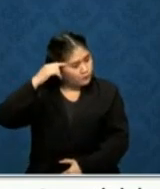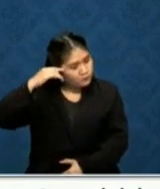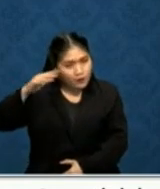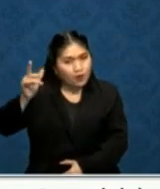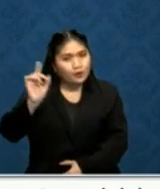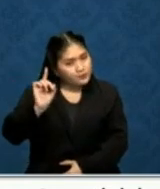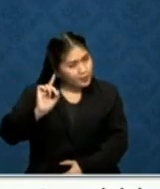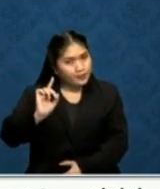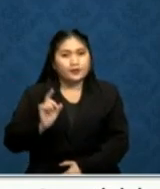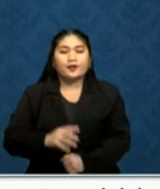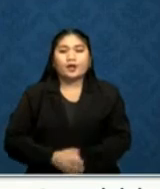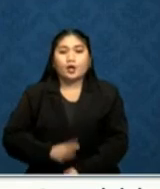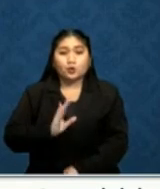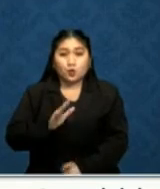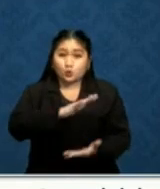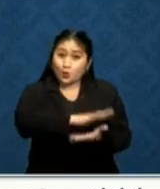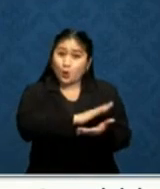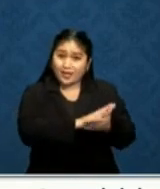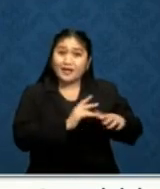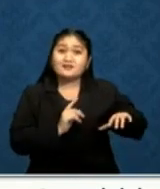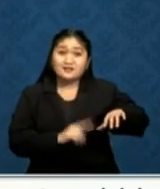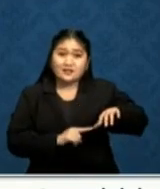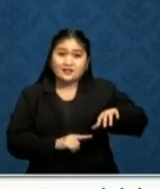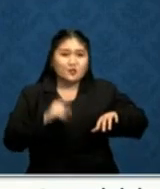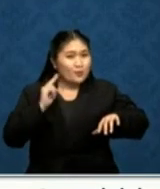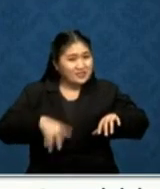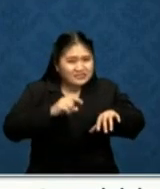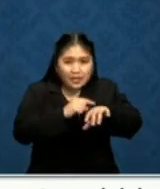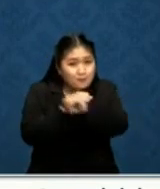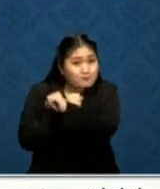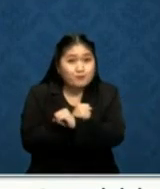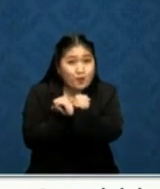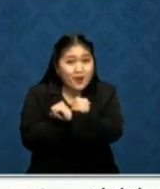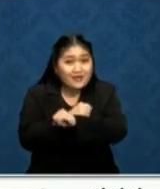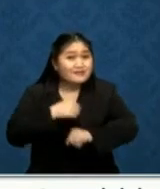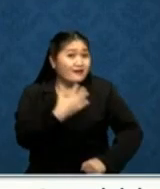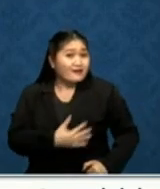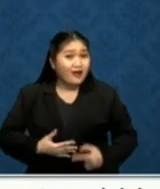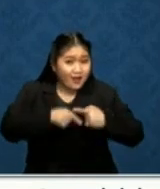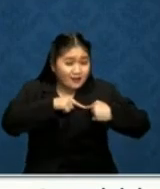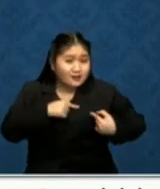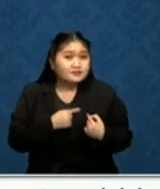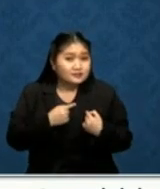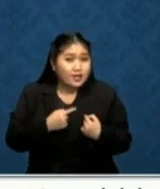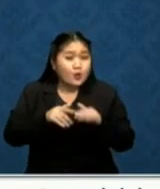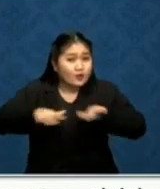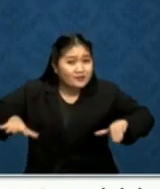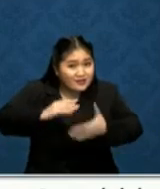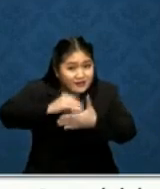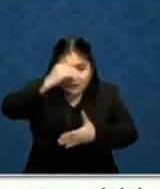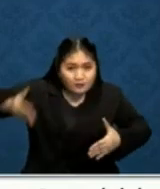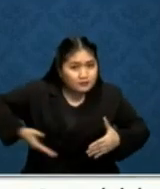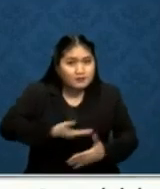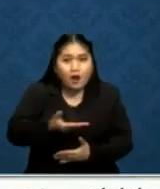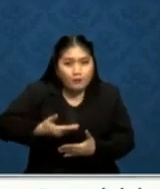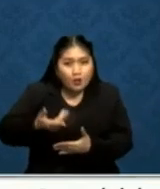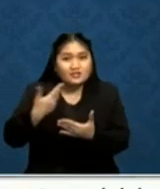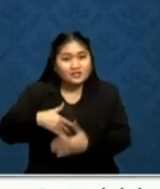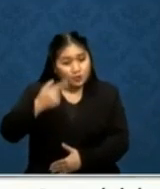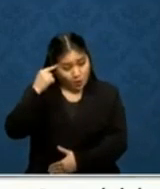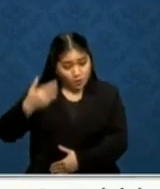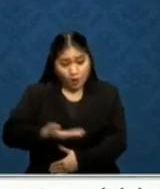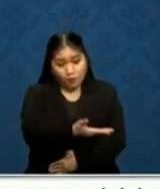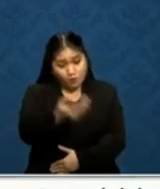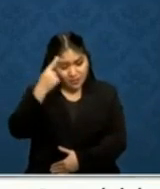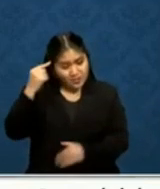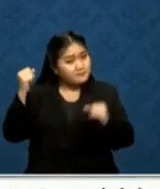ย่างสูงสุดว่าโรงเรียนจะได้เป็นสถานที่ปลอดภัยทั้งกายและใจของนักเรียนทุกคนดิฉันหวังว่าที่ประชุมสภาแห่งนี้จะเห็นด้วย